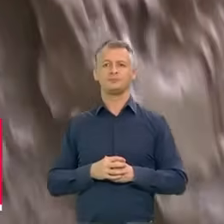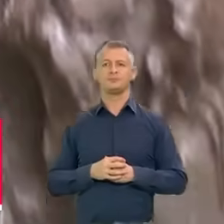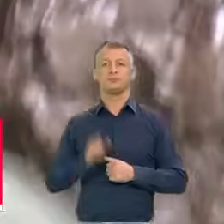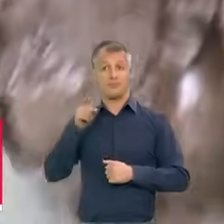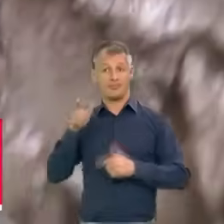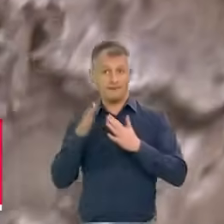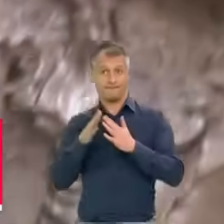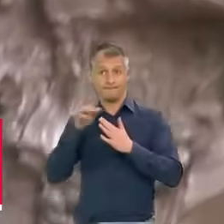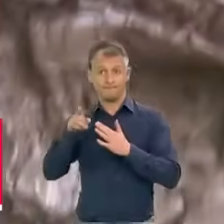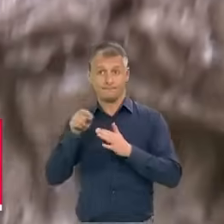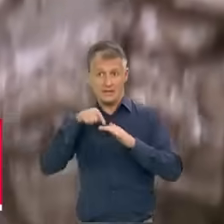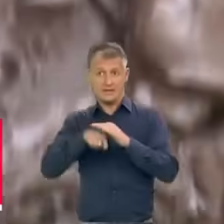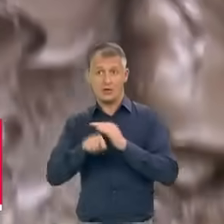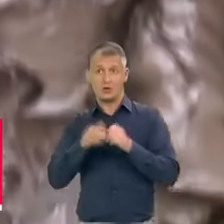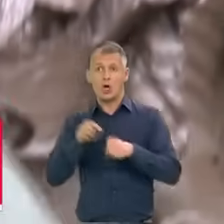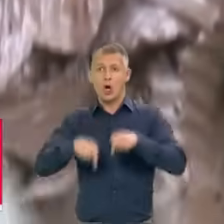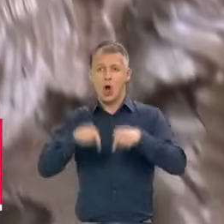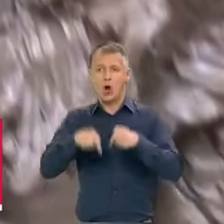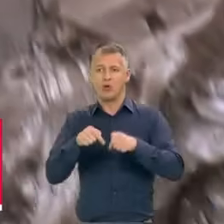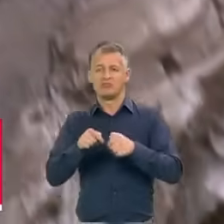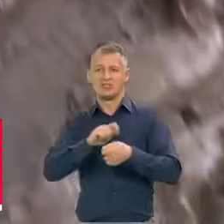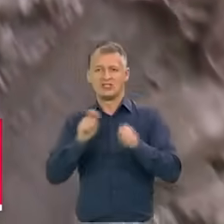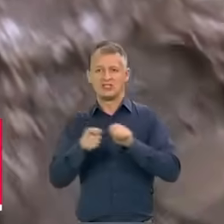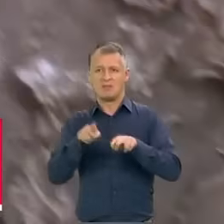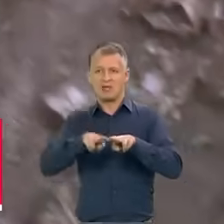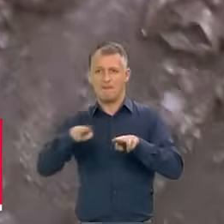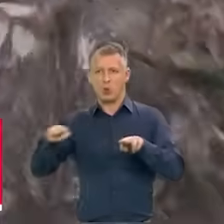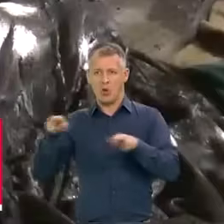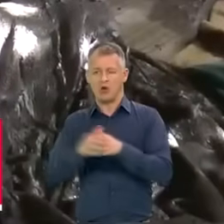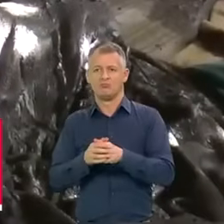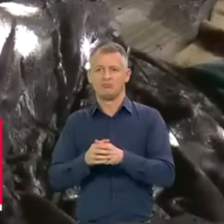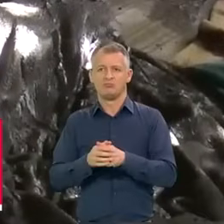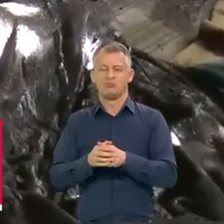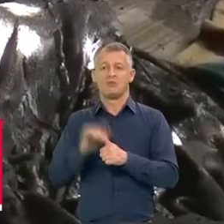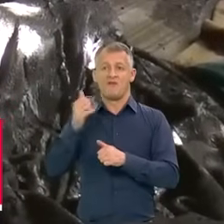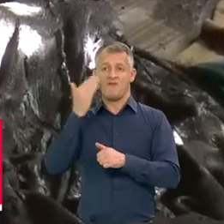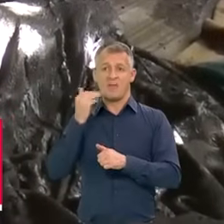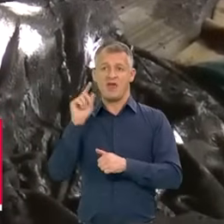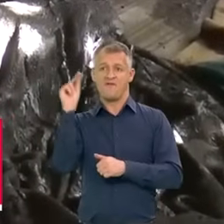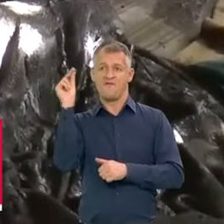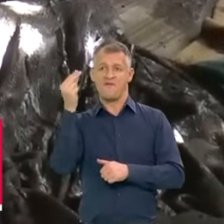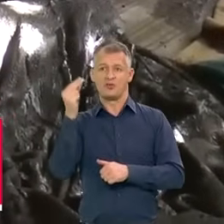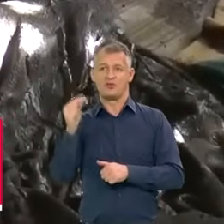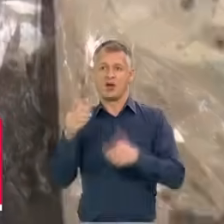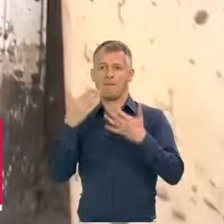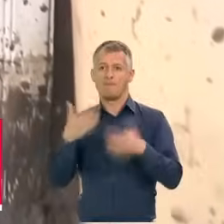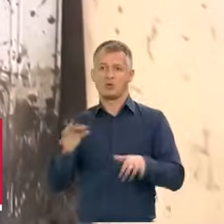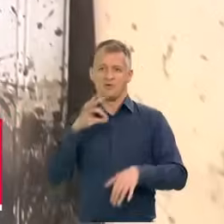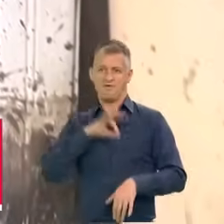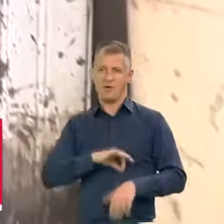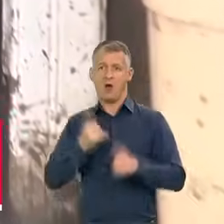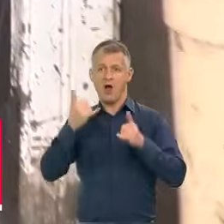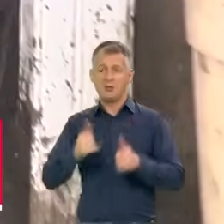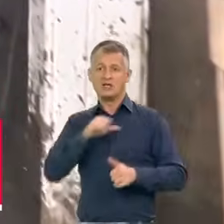casa ei noroiul gros a înlocuit podeaua iar pereții stau sau să cadă femeia este văduvă și și a pierdut un fiu iar